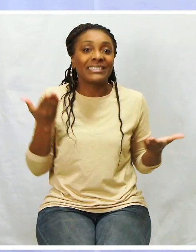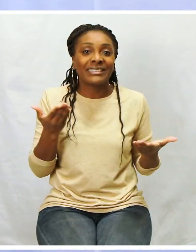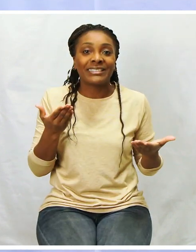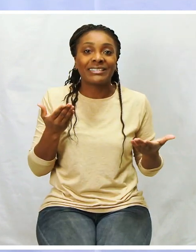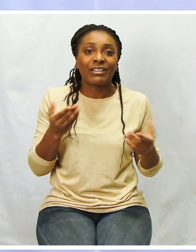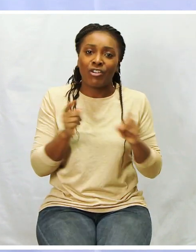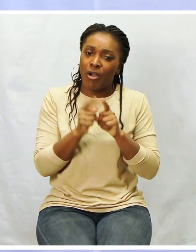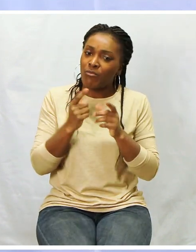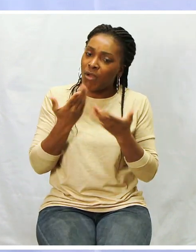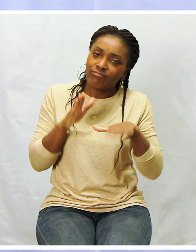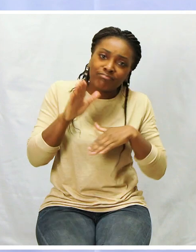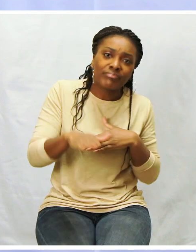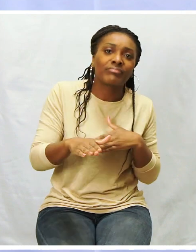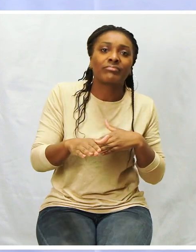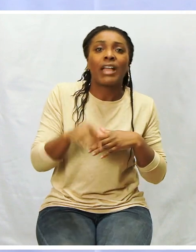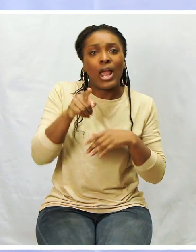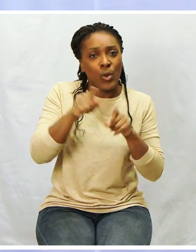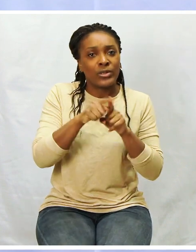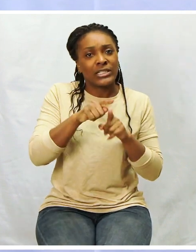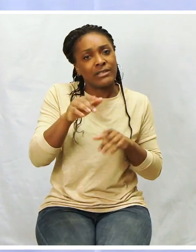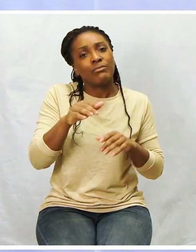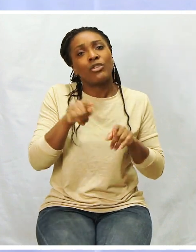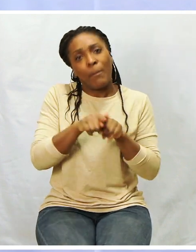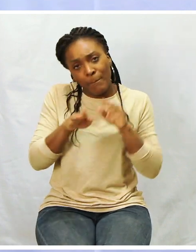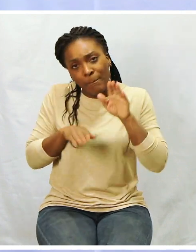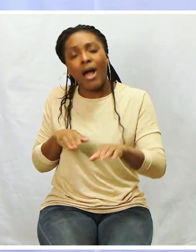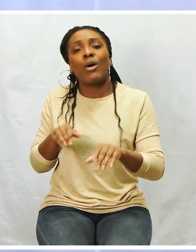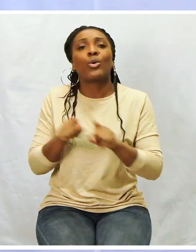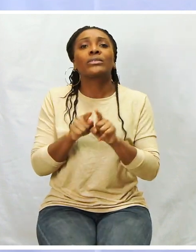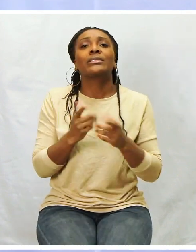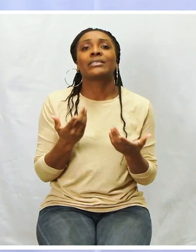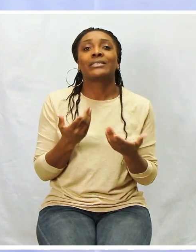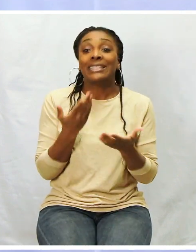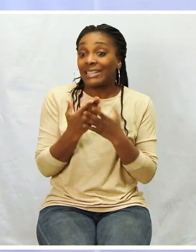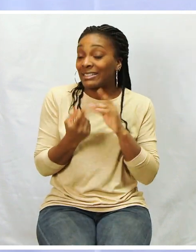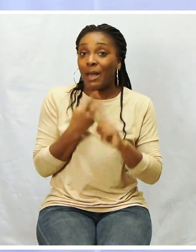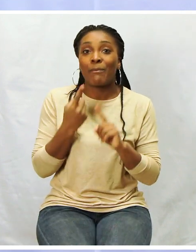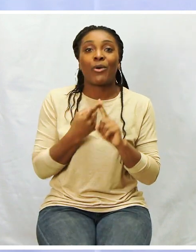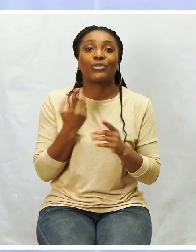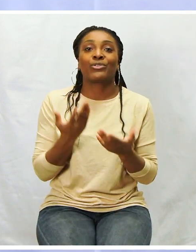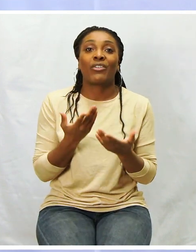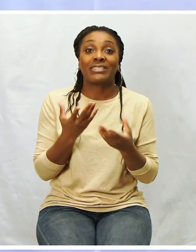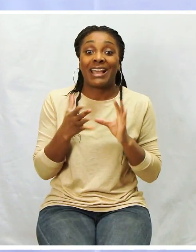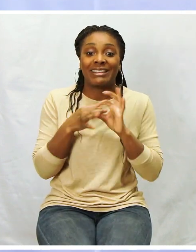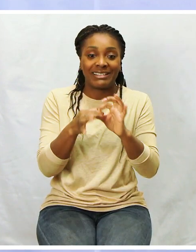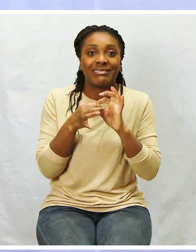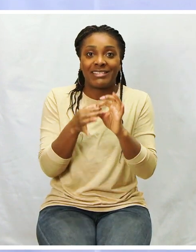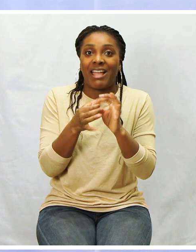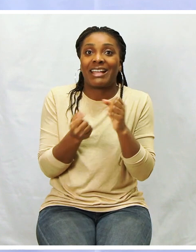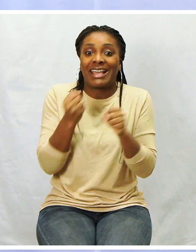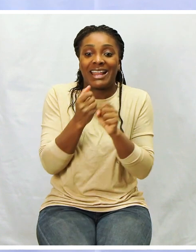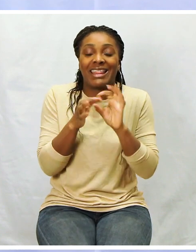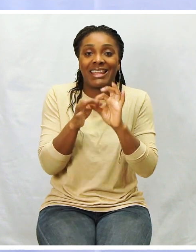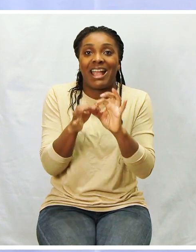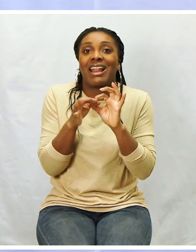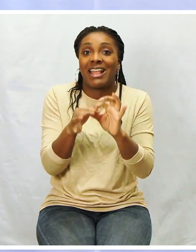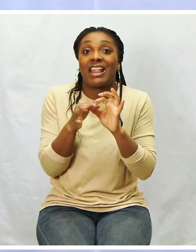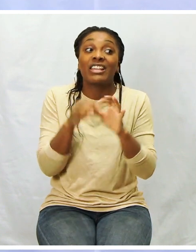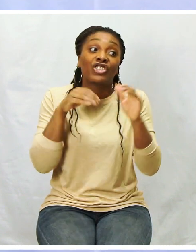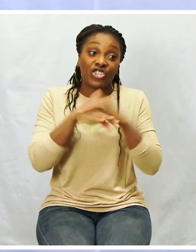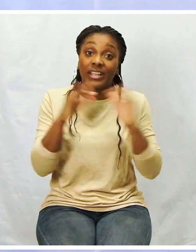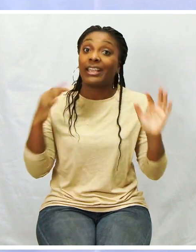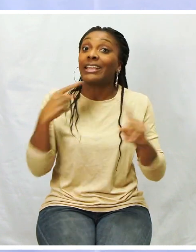ma pierre à l'édifice de la personne et la personne va donner sa pierre à l'édifice de la mienne. Et c'est très important cela. Ça crée l'unité, ça crée le lien dans une